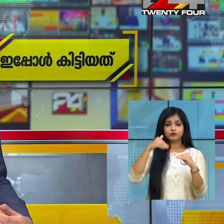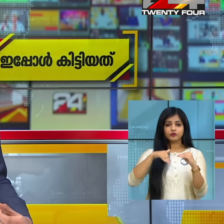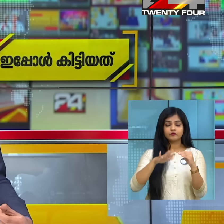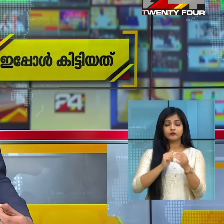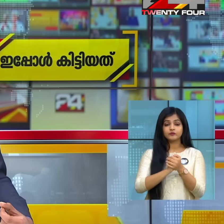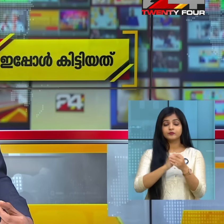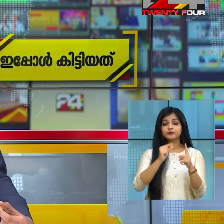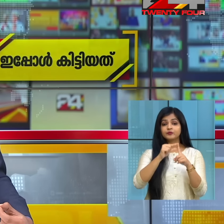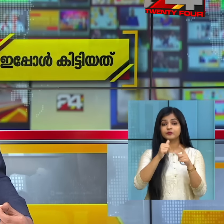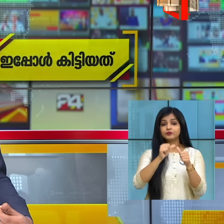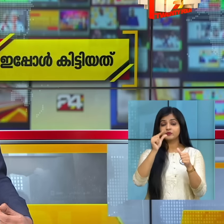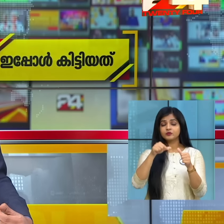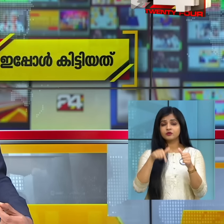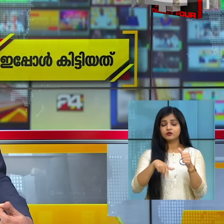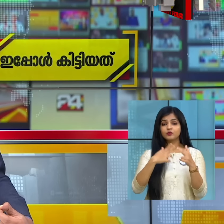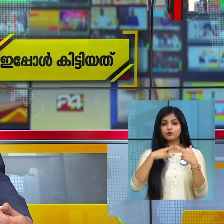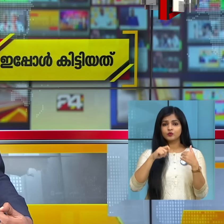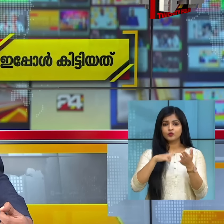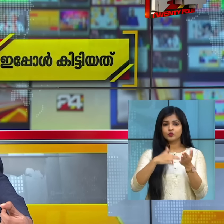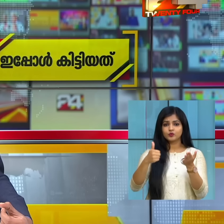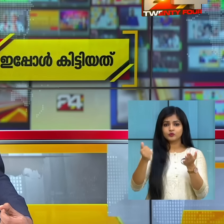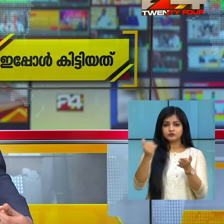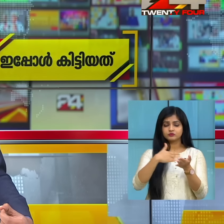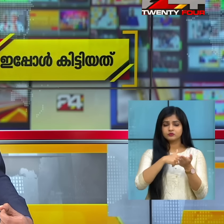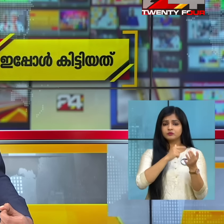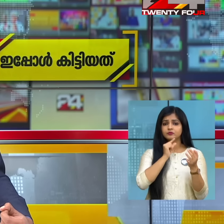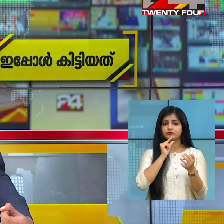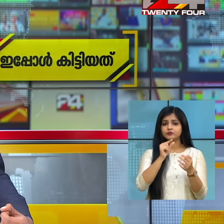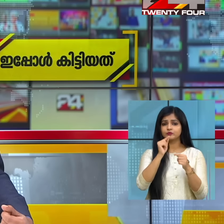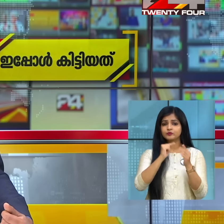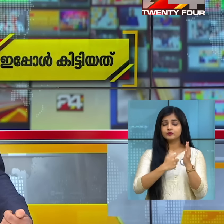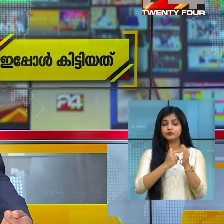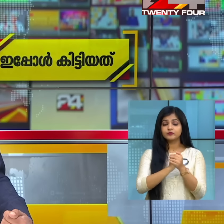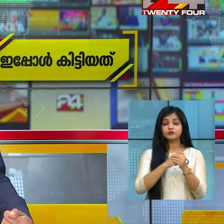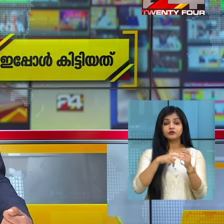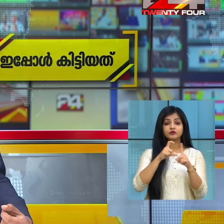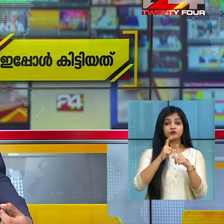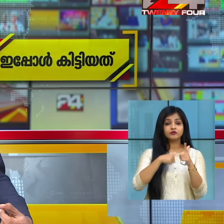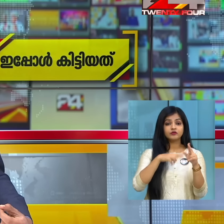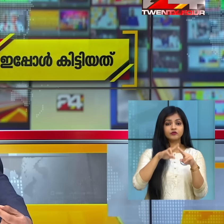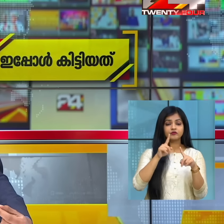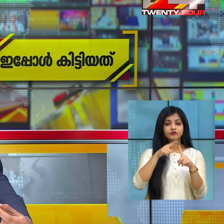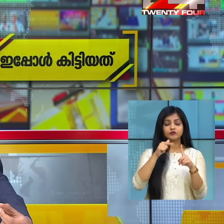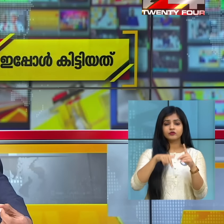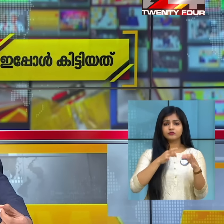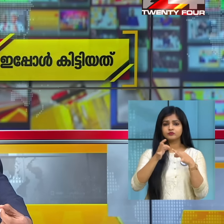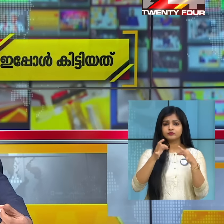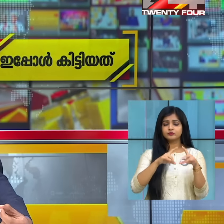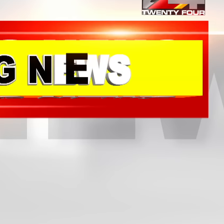പാറക്കൽ അബ്ദുള്ള ഈ വക്കീൽ നോട്ടീസിനോട് എങ്ങനെ പ്രതികരിക്കുന്നു? ഡിവൈഎഫ്ഐയുടെ നാളത്തെ വിശദീകരണ യോഗം എപ്പോഴാണ് മിഥില?